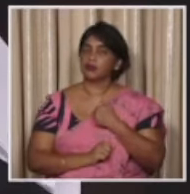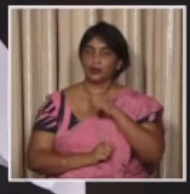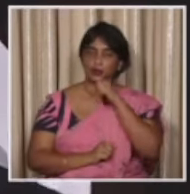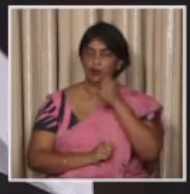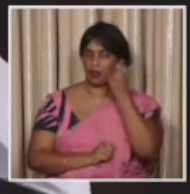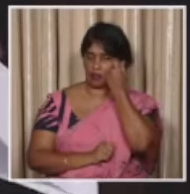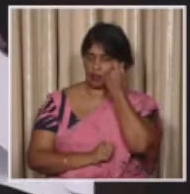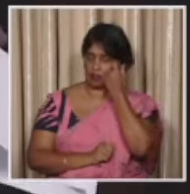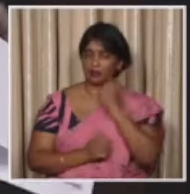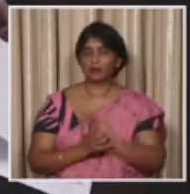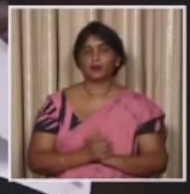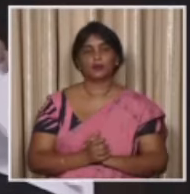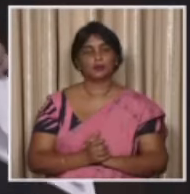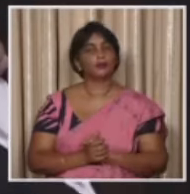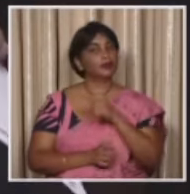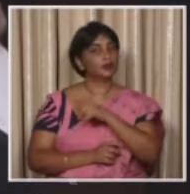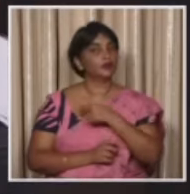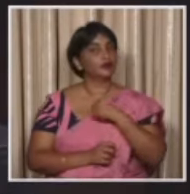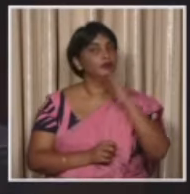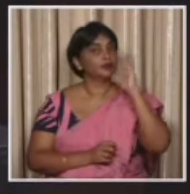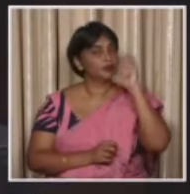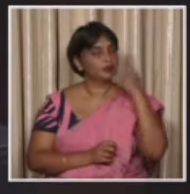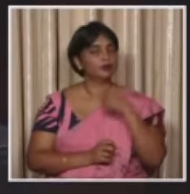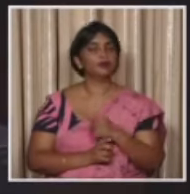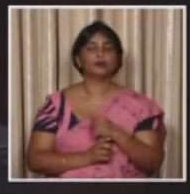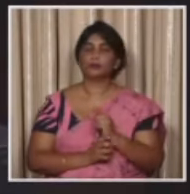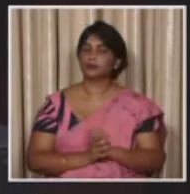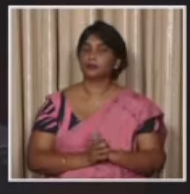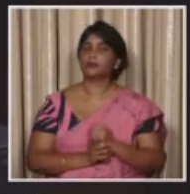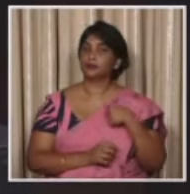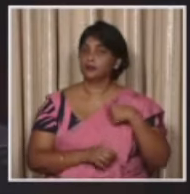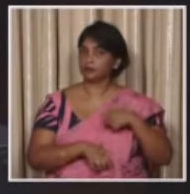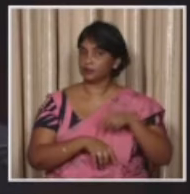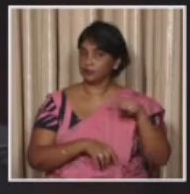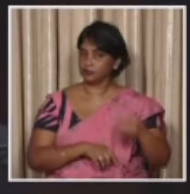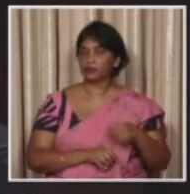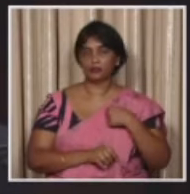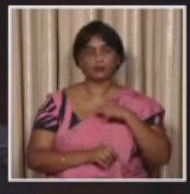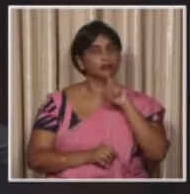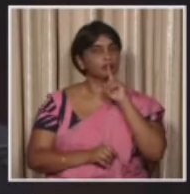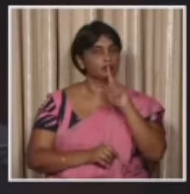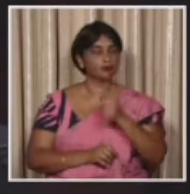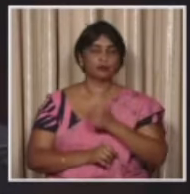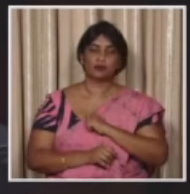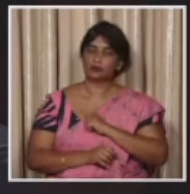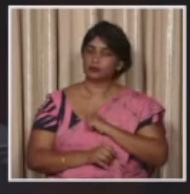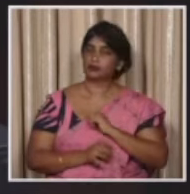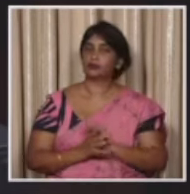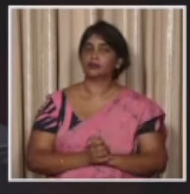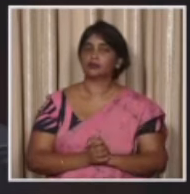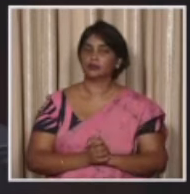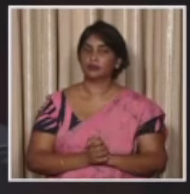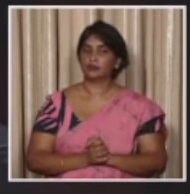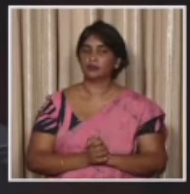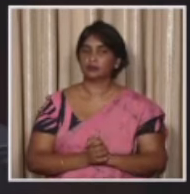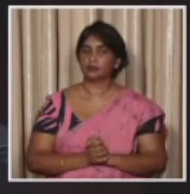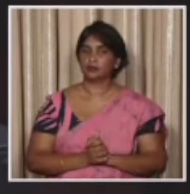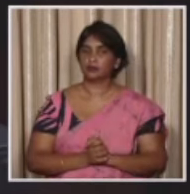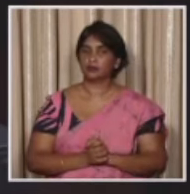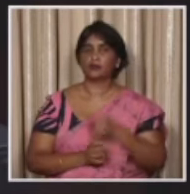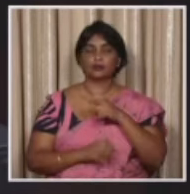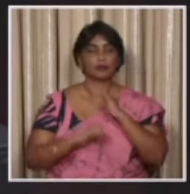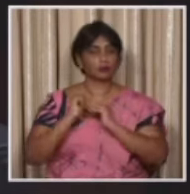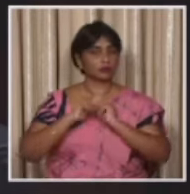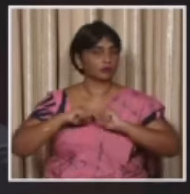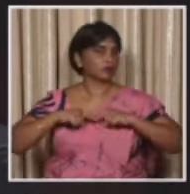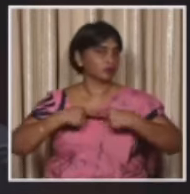මතය. නිසා විශේෂයෙන්ම මම මේ අවස්ථාවේ මතක් කරන්නට කැමති මේ ප්‍රොසෙස් එක,